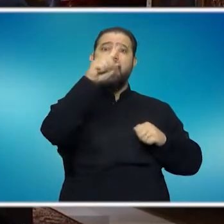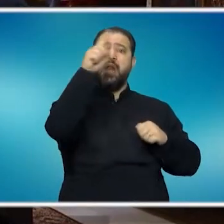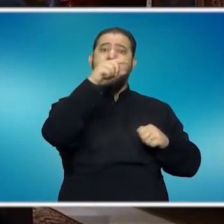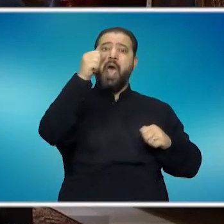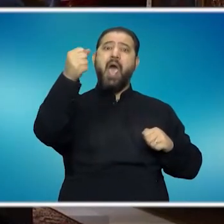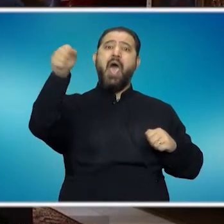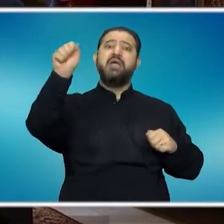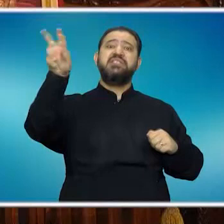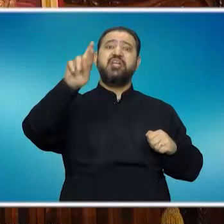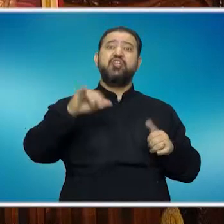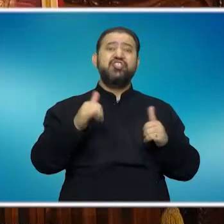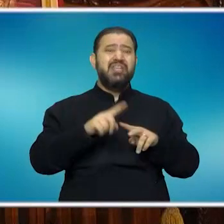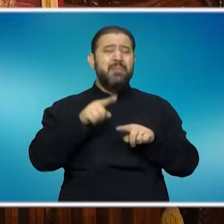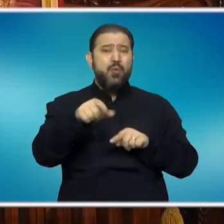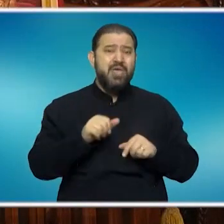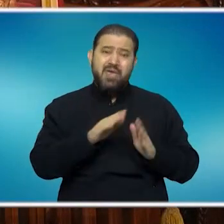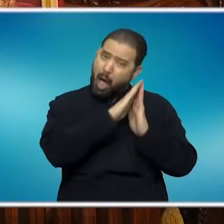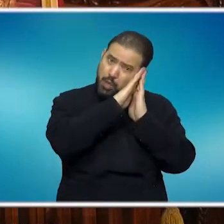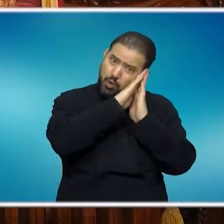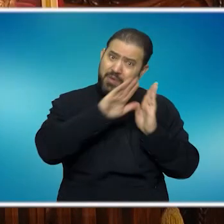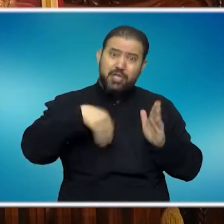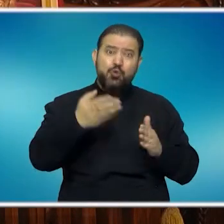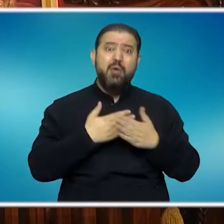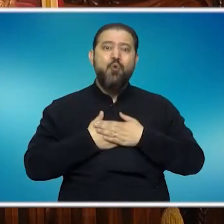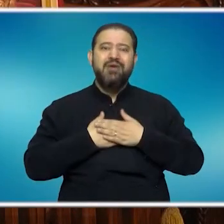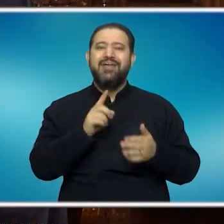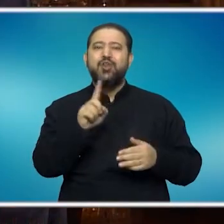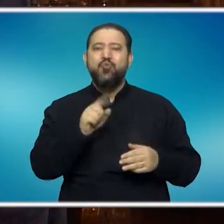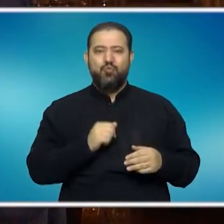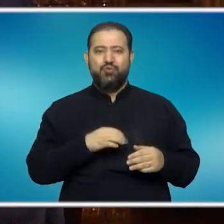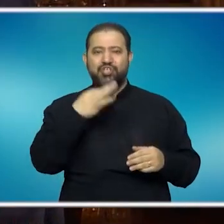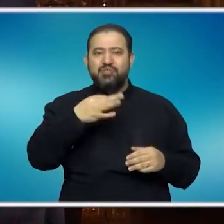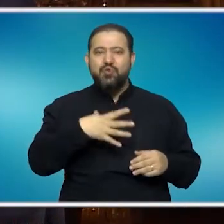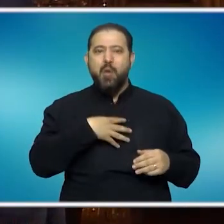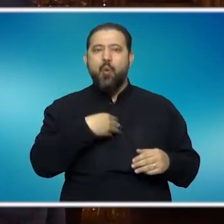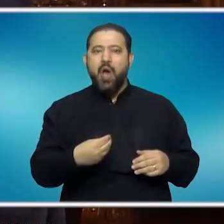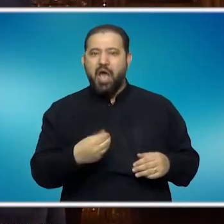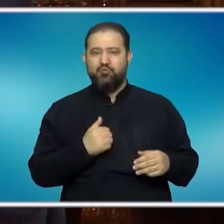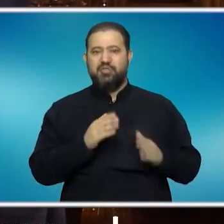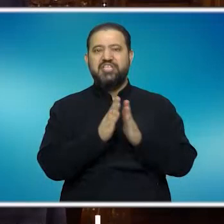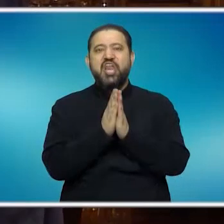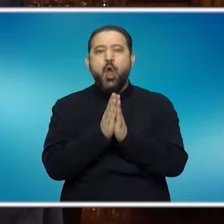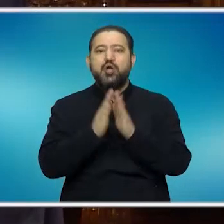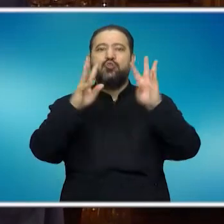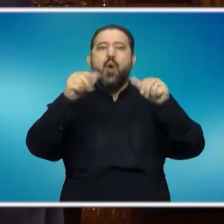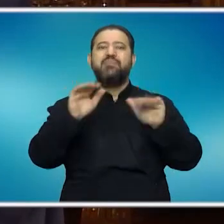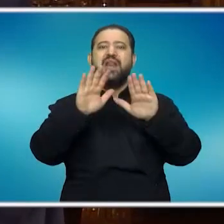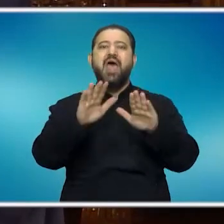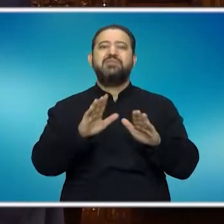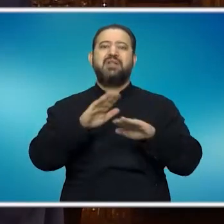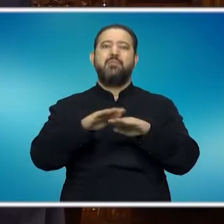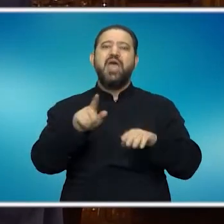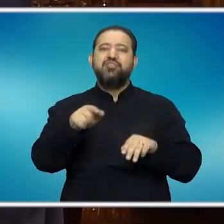Avram, trimite-l pe Lazar, să-mi usuce limba și buzele. Înțelegeți? Deci nu e vorba de niciun somn. Dar dacă mintea